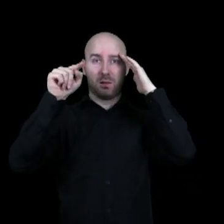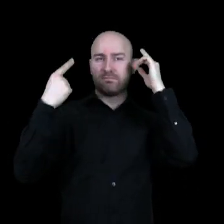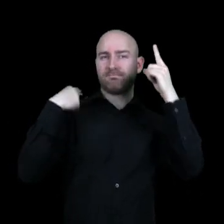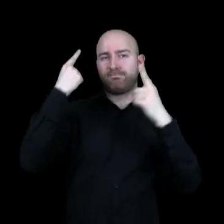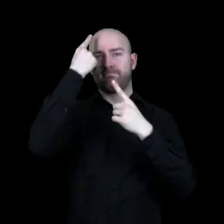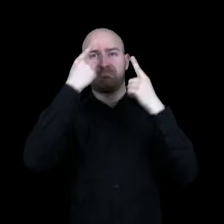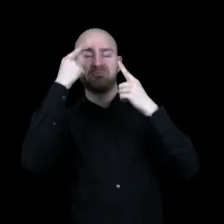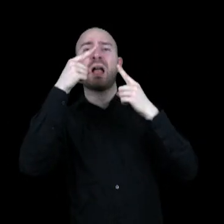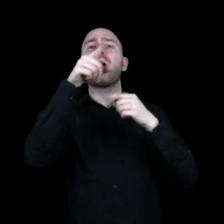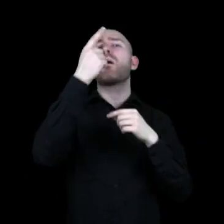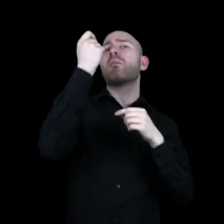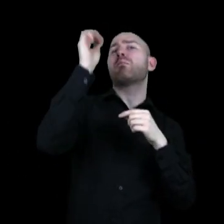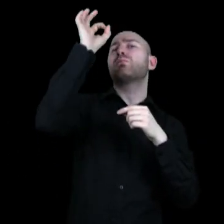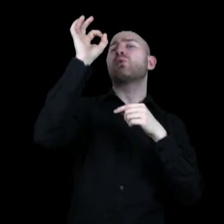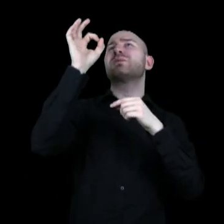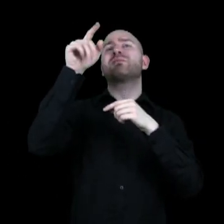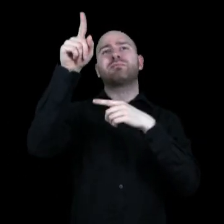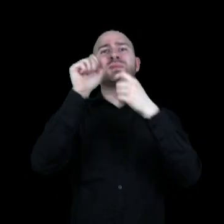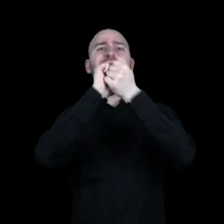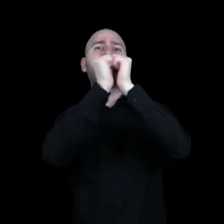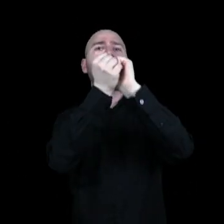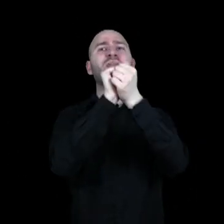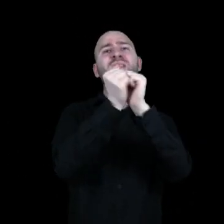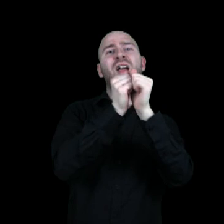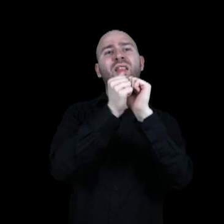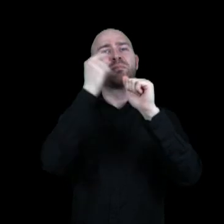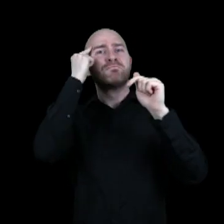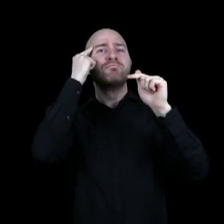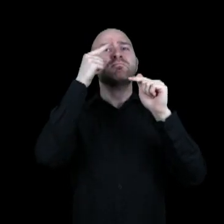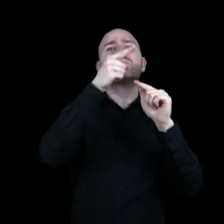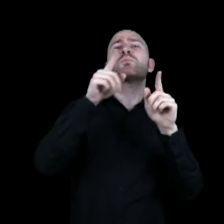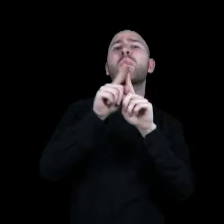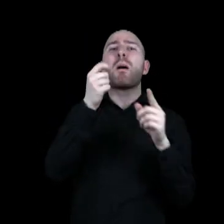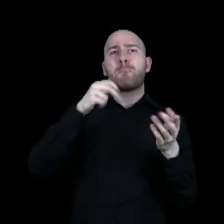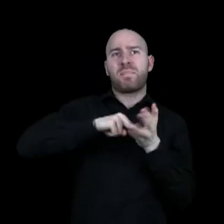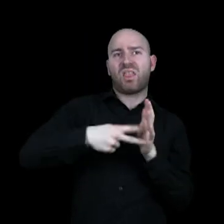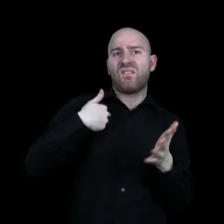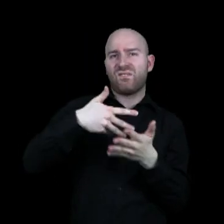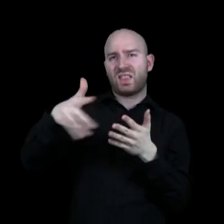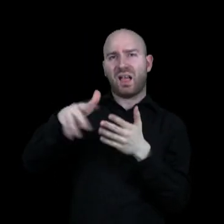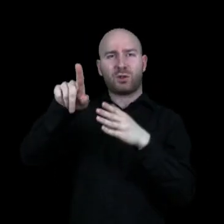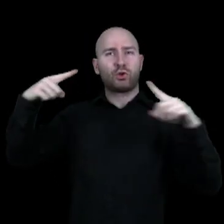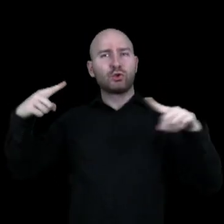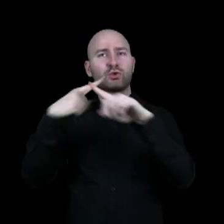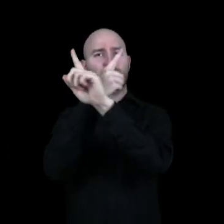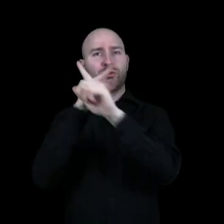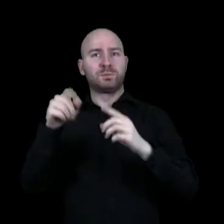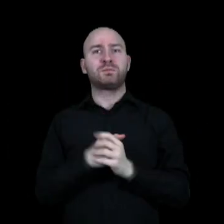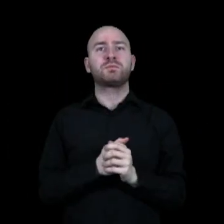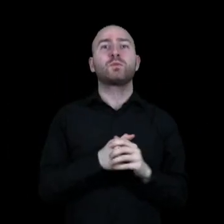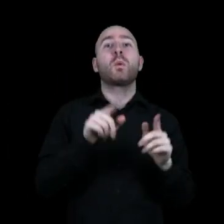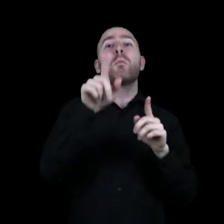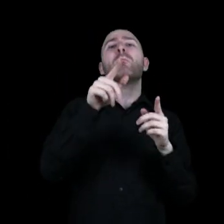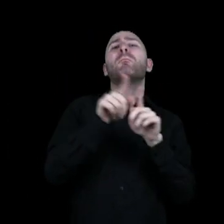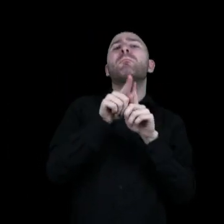zmiana realnej stopy procentowej może zmienić nasze zaplanowane wydatki w krzyżu Keynesowskim. A to będzie punktem wyjścia do rozważań nad